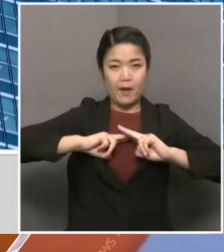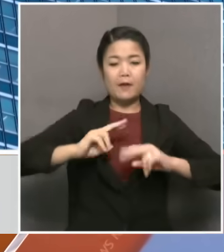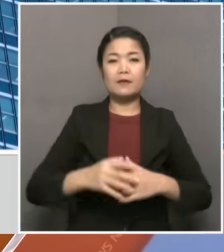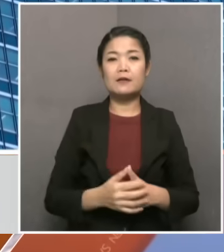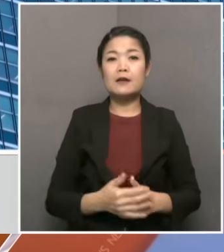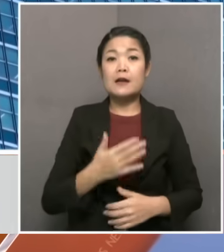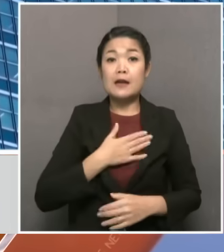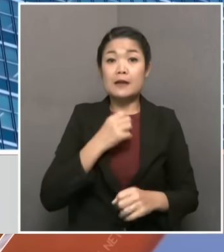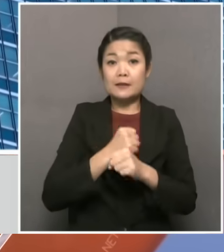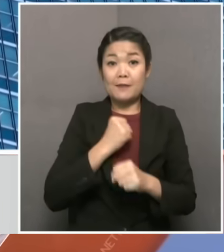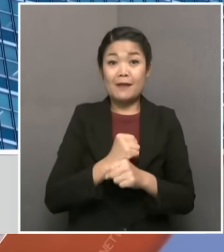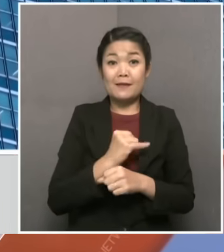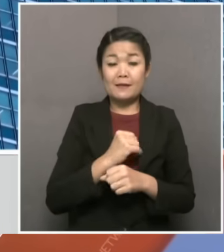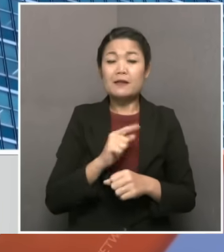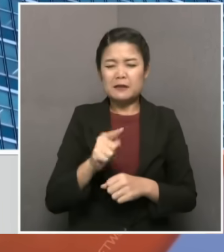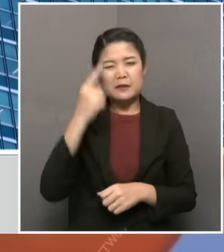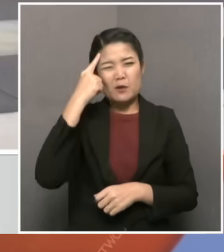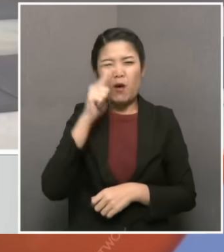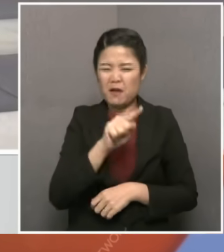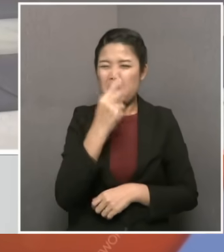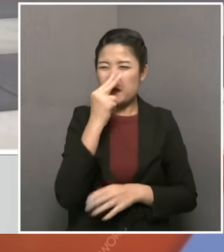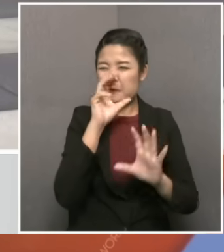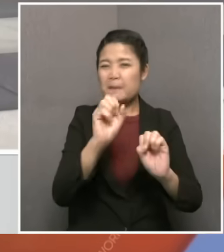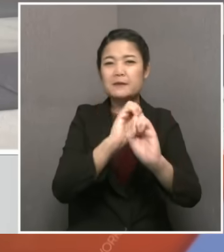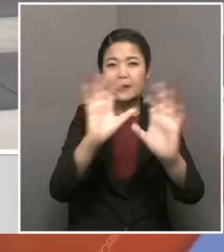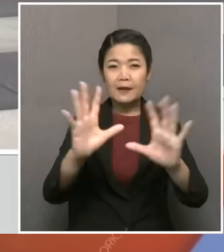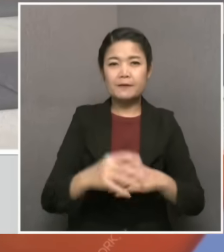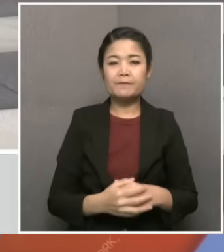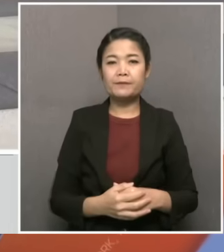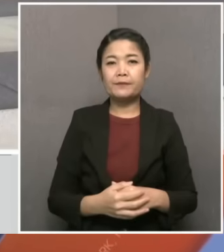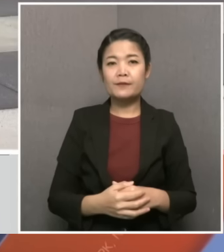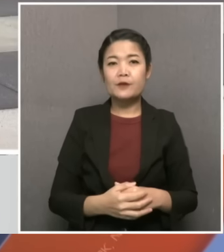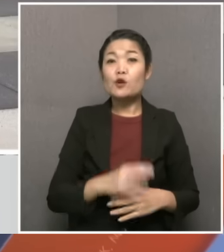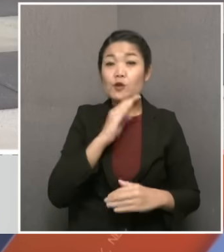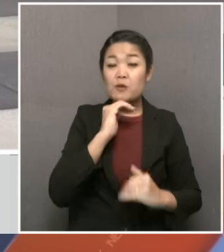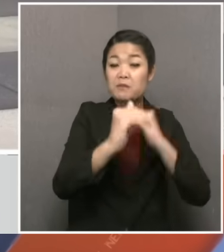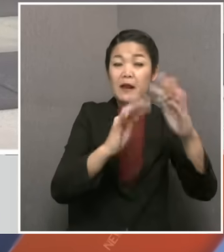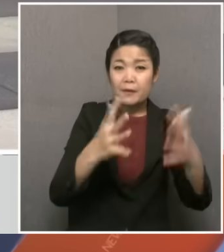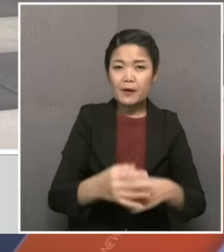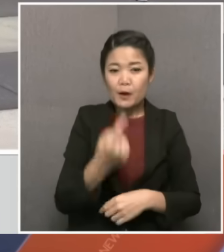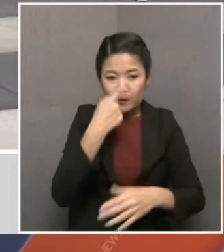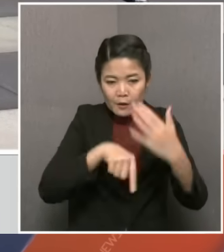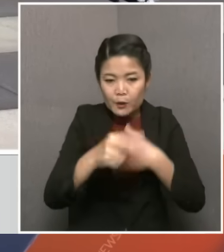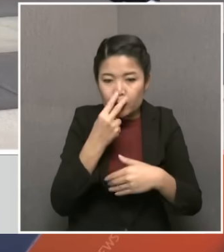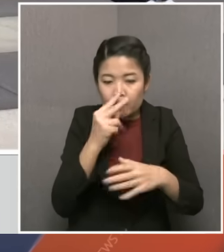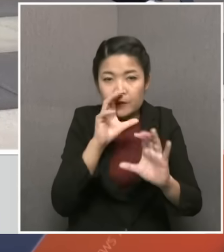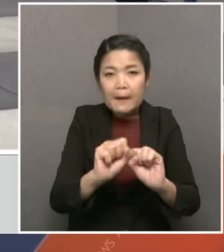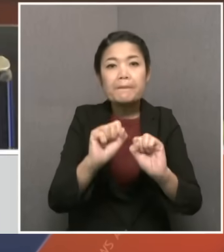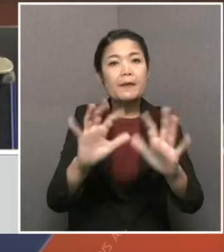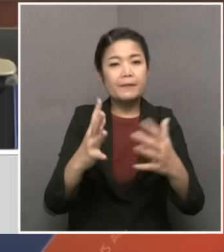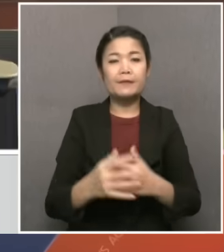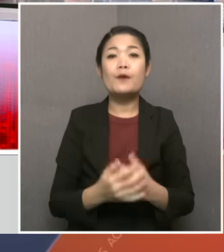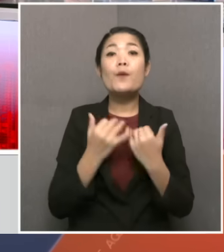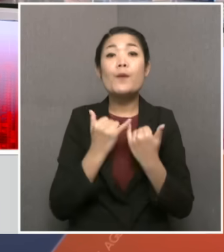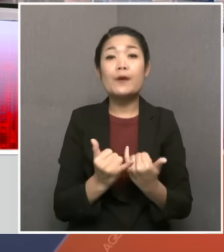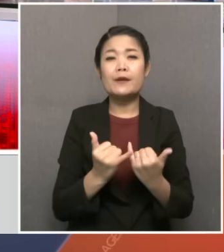ในฐานะทำงาน IPC เนี่ยเป็นอย่างนั้นเลยเพราะว่าเราเห็นชัดว่าเราไปไม่ได้ถ้าไม่ลงมาดู adaptation อย่างที่ผมบอกนะครับ ค่ะได้ค่ะวันนี้